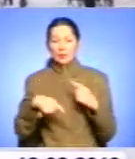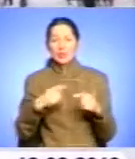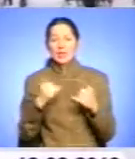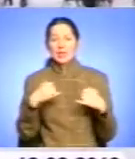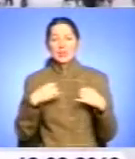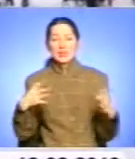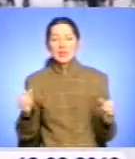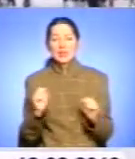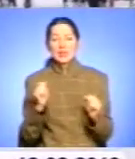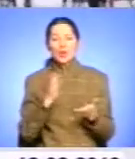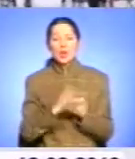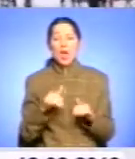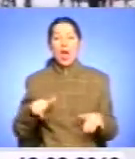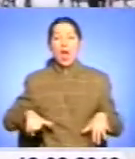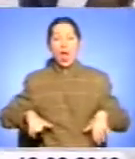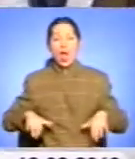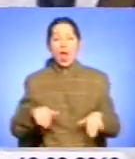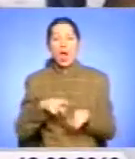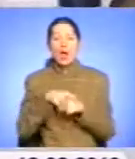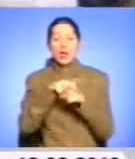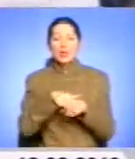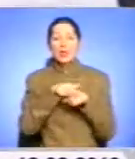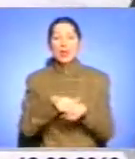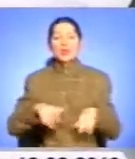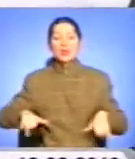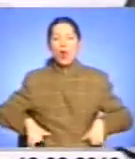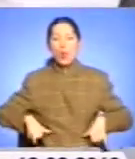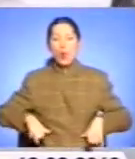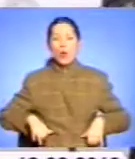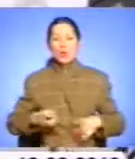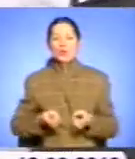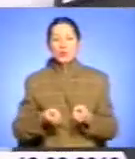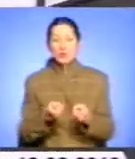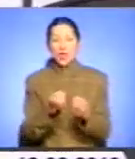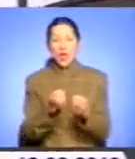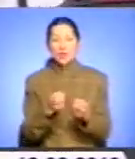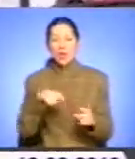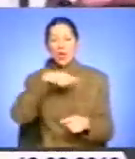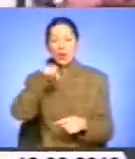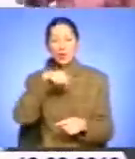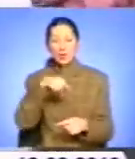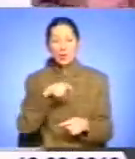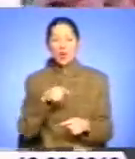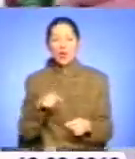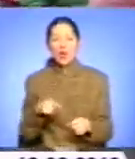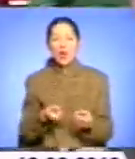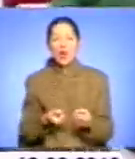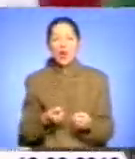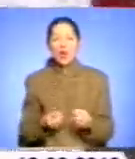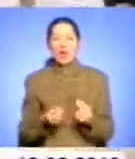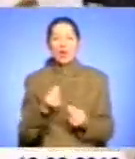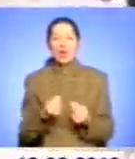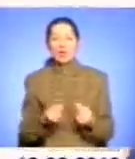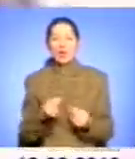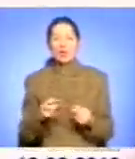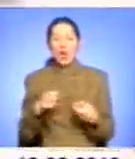зими стали катання на конях, сани-карусель, які треба було крутити самостійно, катання на гумовому колі, причепленому